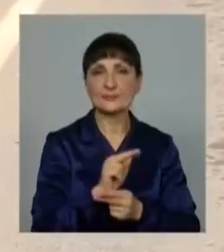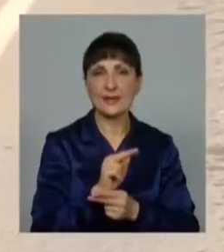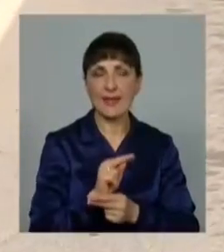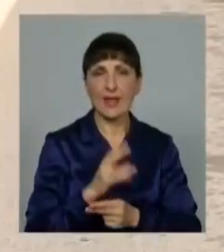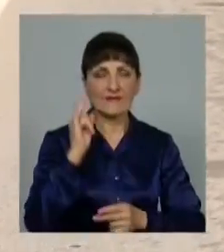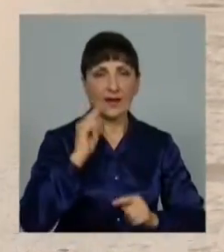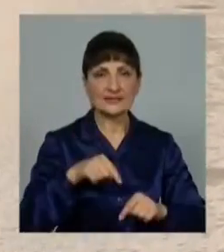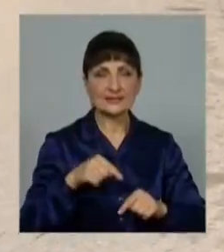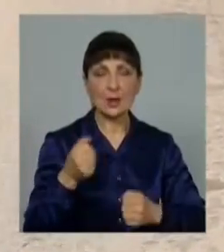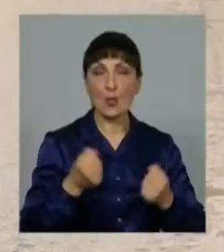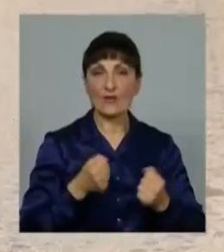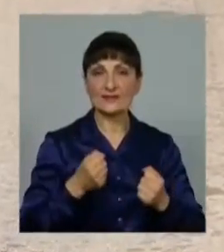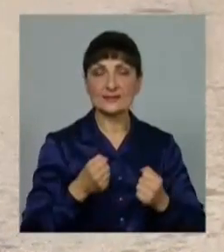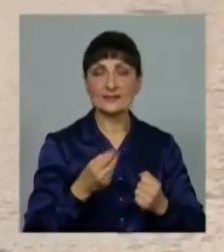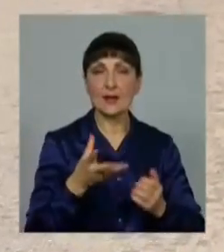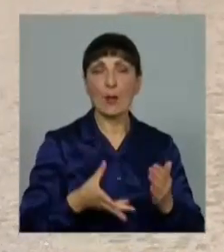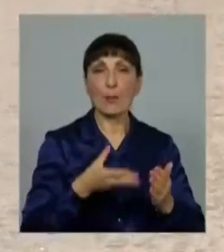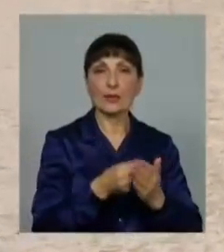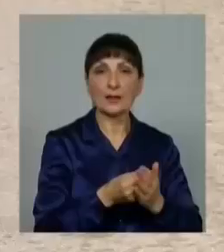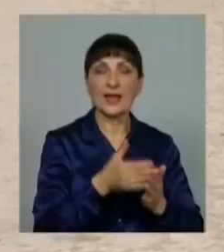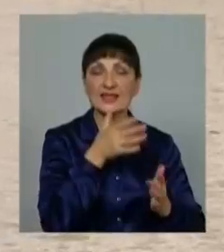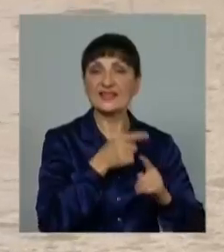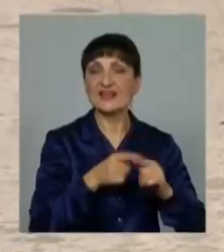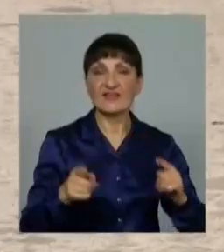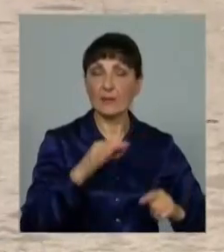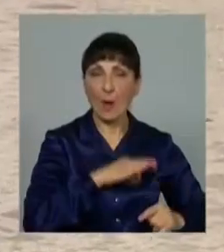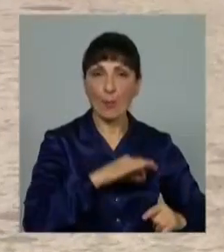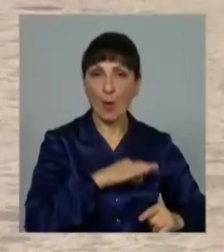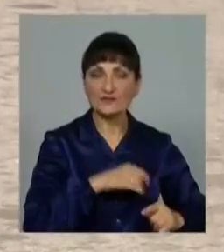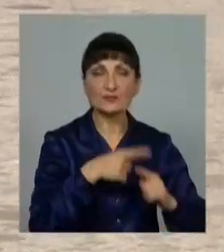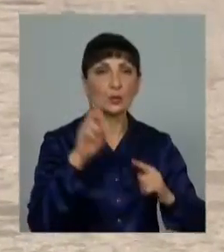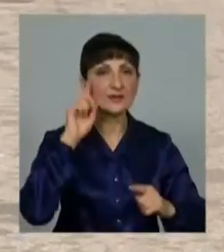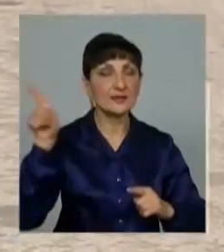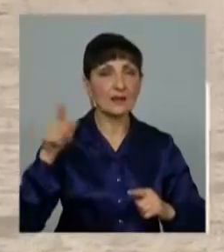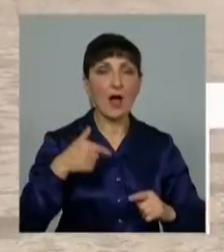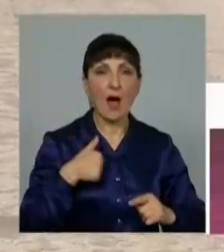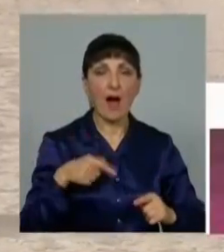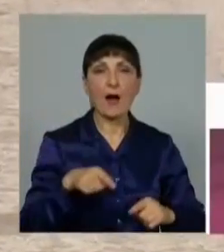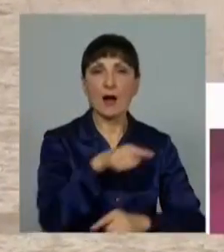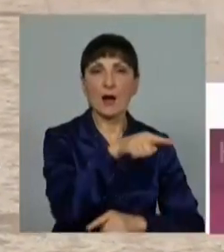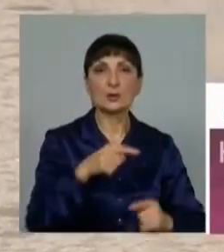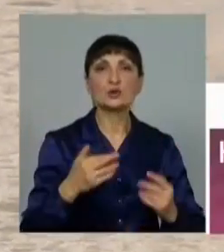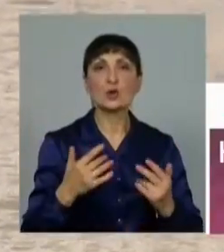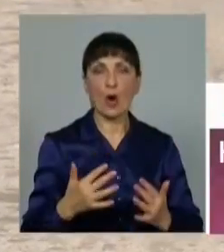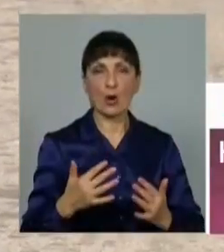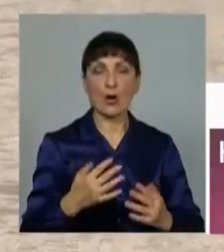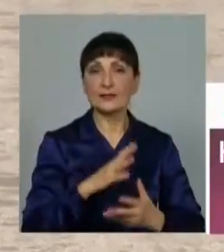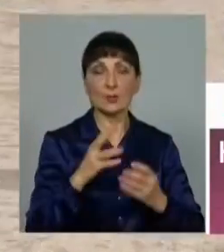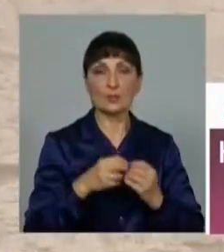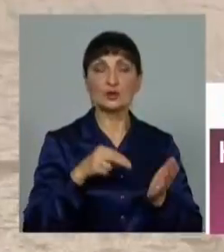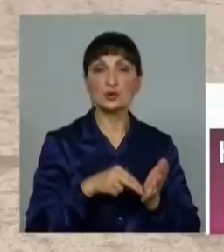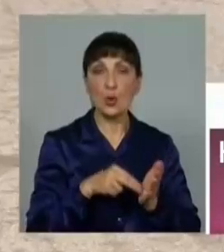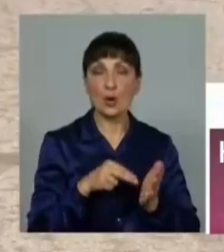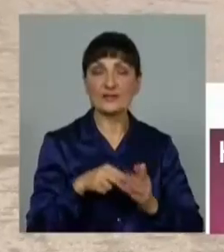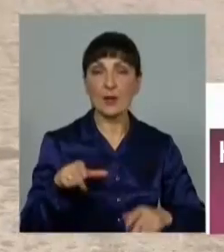в Казахстане у водителей взимается плата не за время пользования, как во многих других странах, а за пройденный путь. Таким образом, стоимость того